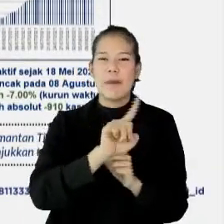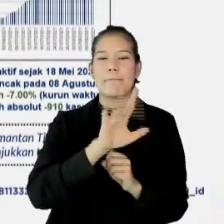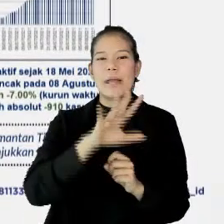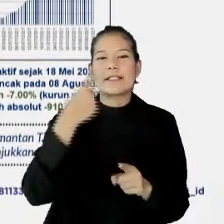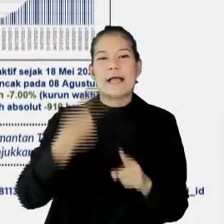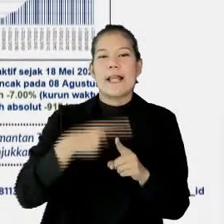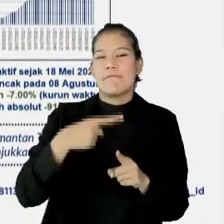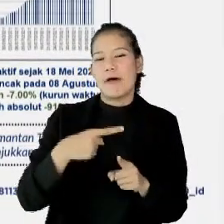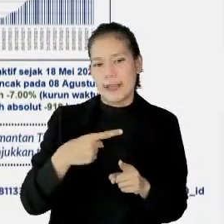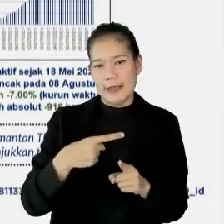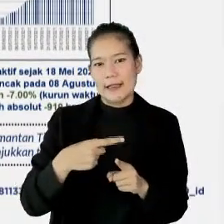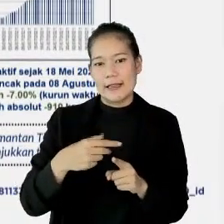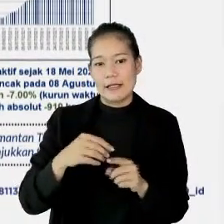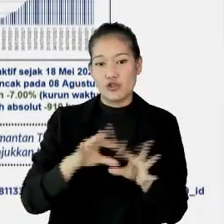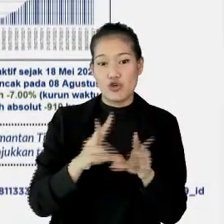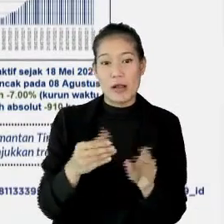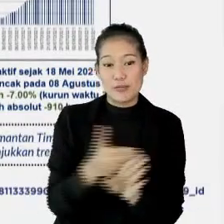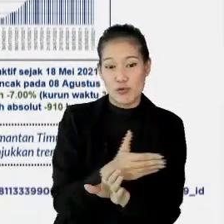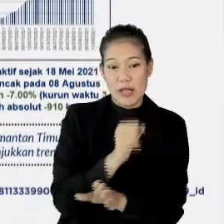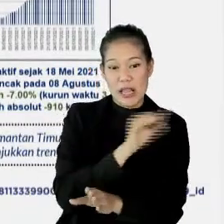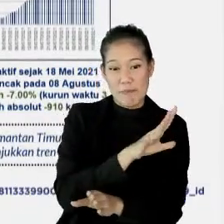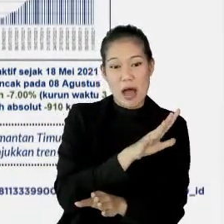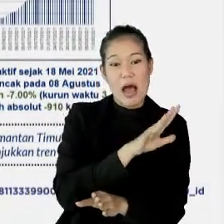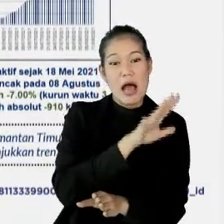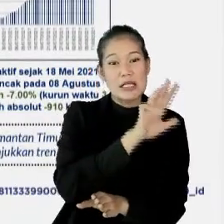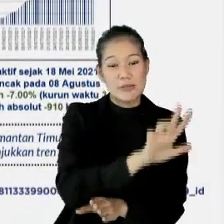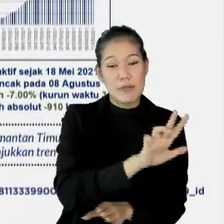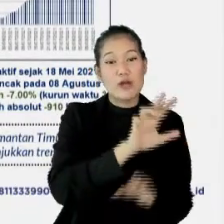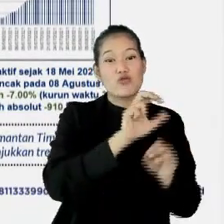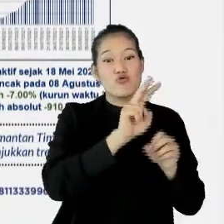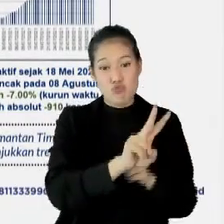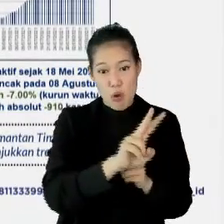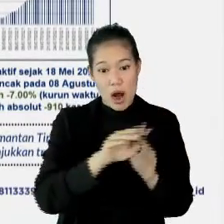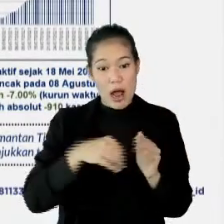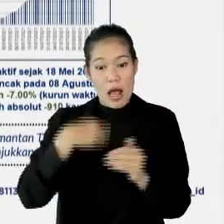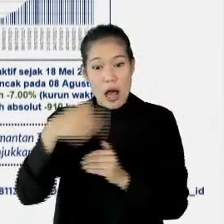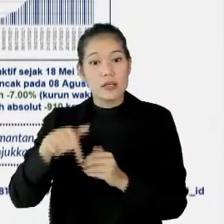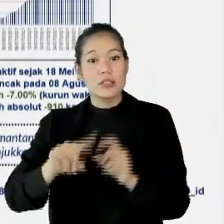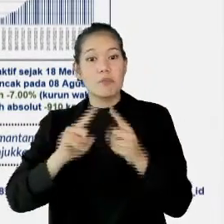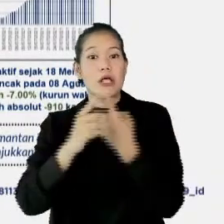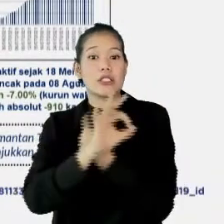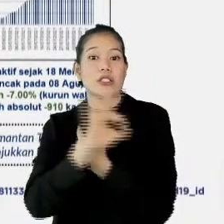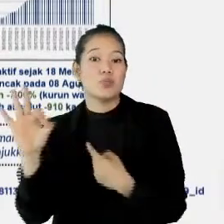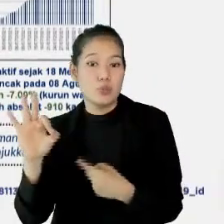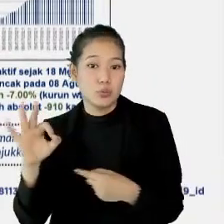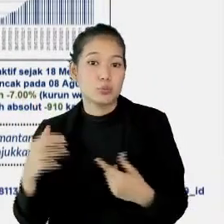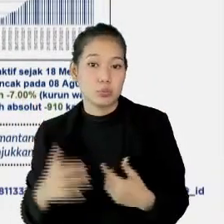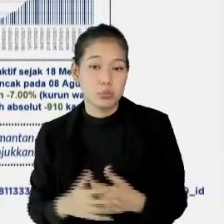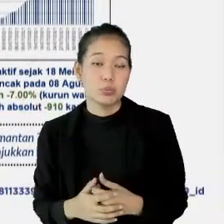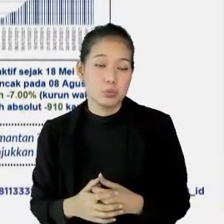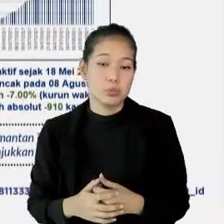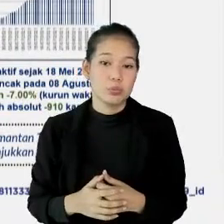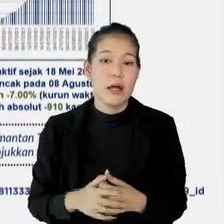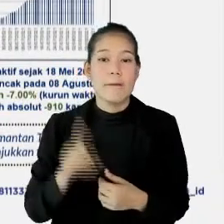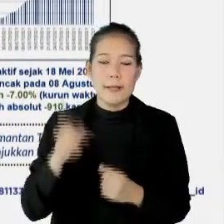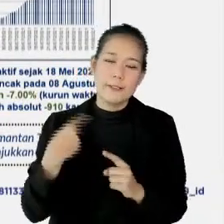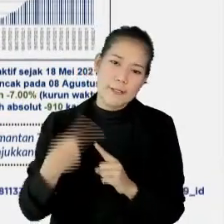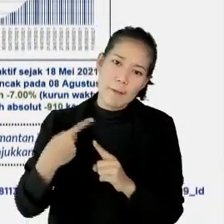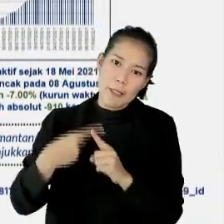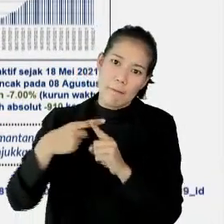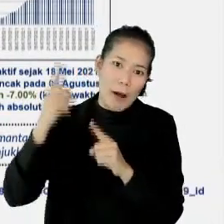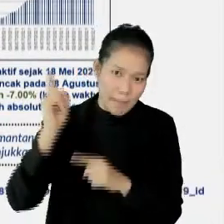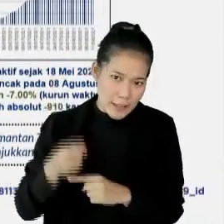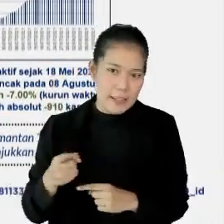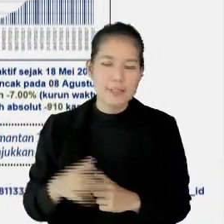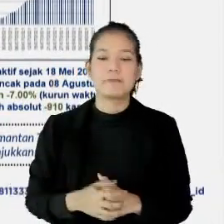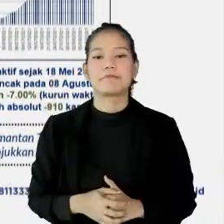lipat dari jumlah sebelumnya, karena awalnya cuma 592 kasus, naiknya sampai 11 ribuan gitu ya. Puncaknya 11 ribu, masih bertambah terus, belum